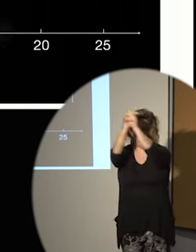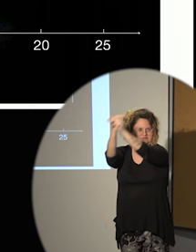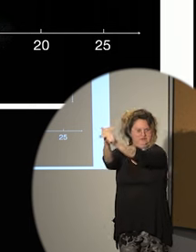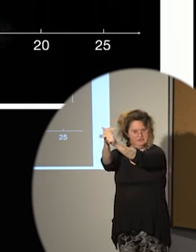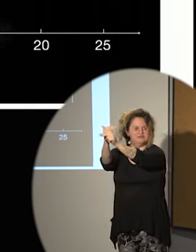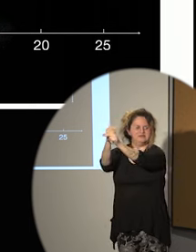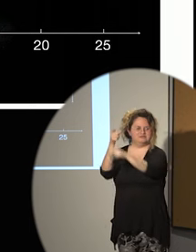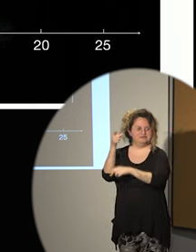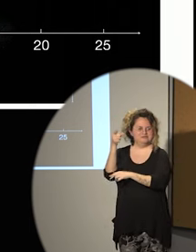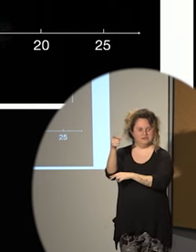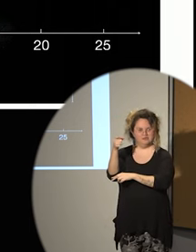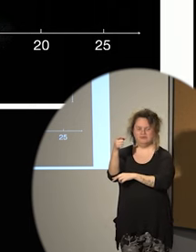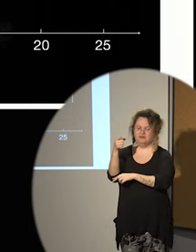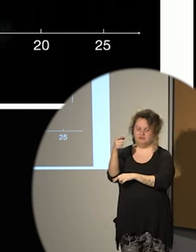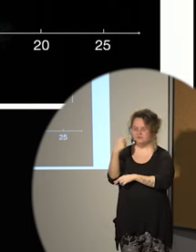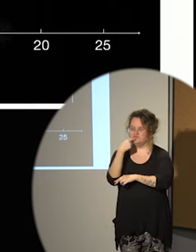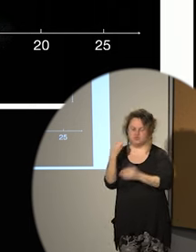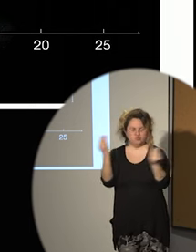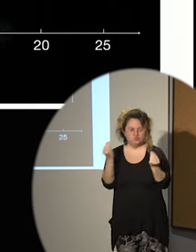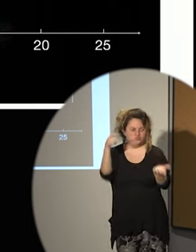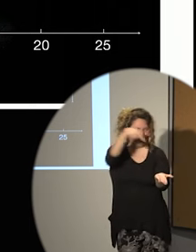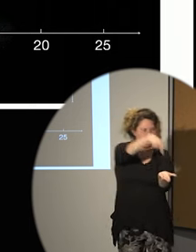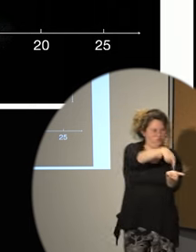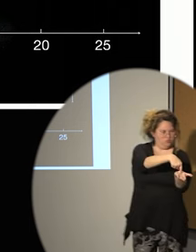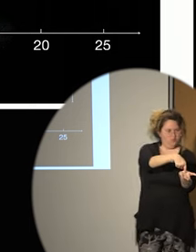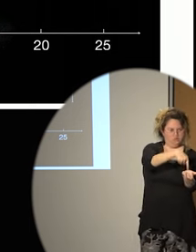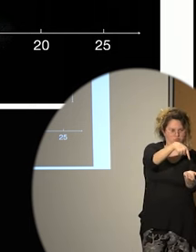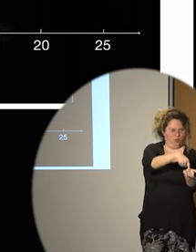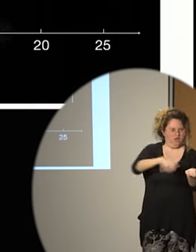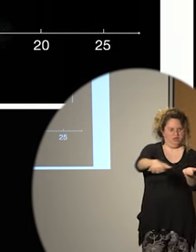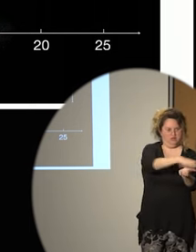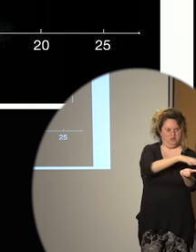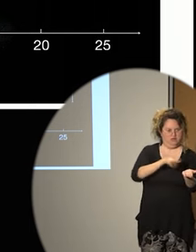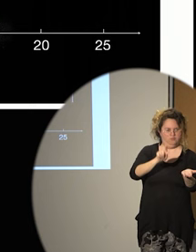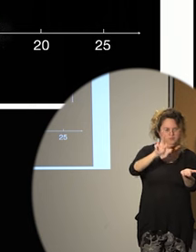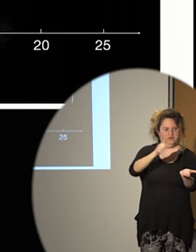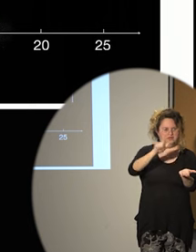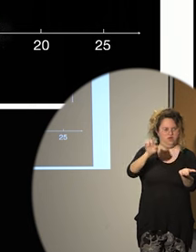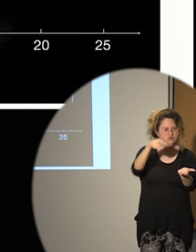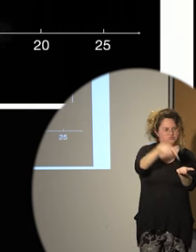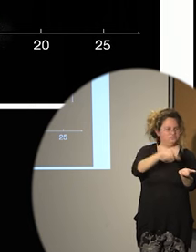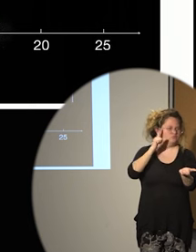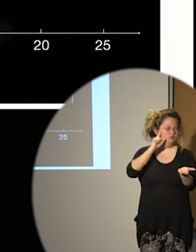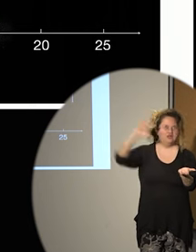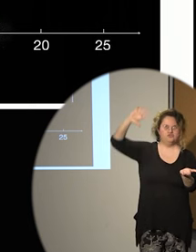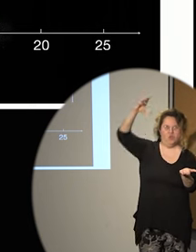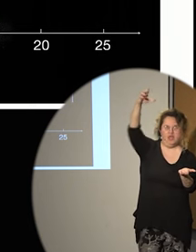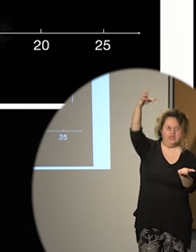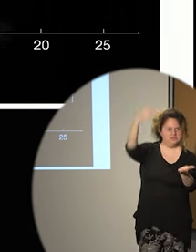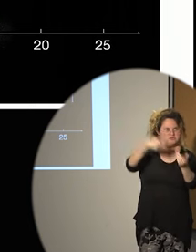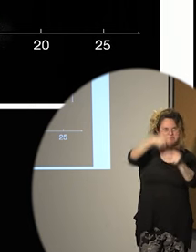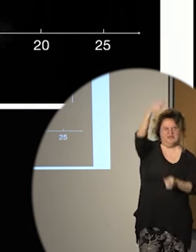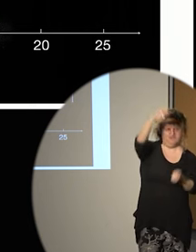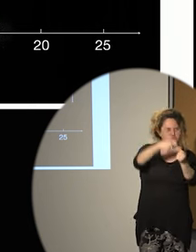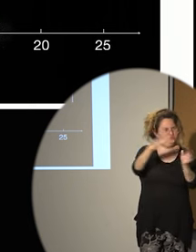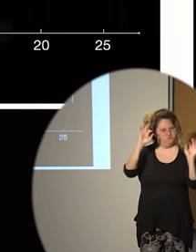l'histoire de l'astrophysique, sont lancés au point de Lagrange. C'est un endroit où vous n'avez aucun problème avec le soleil, d'une part, qui vous fournit l'énergie, et par contre qui ne vous